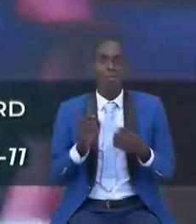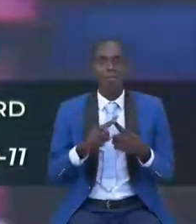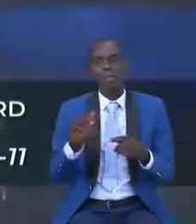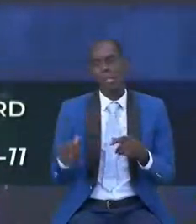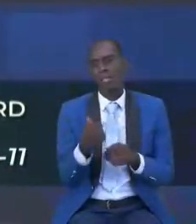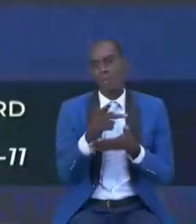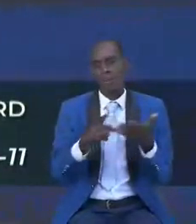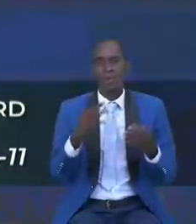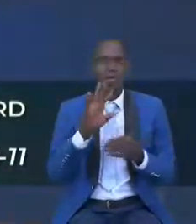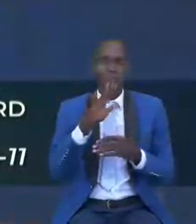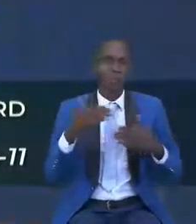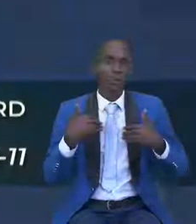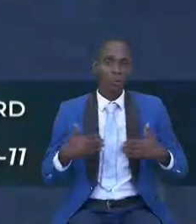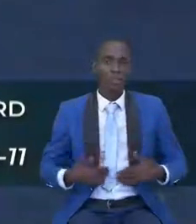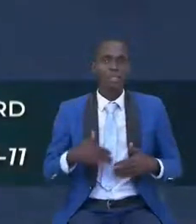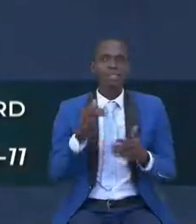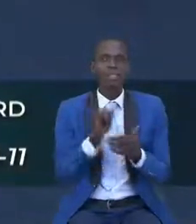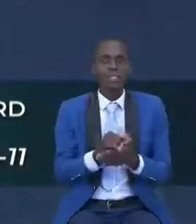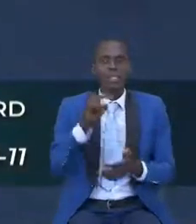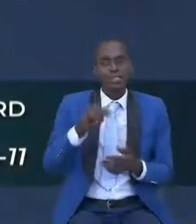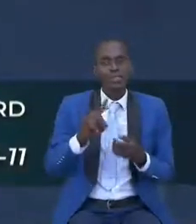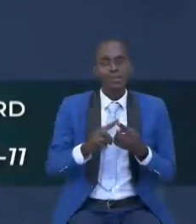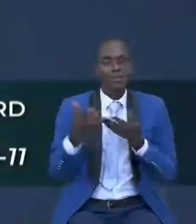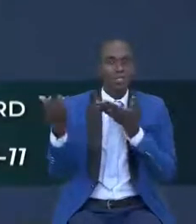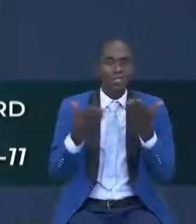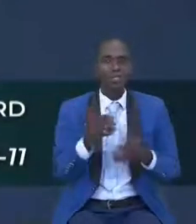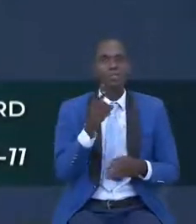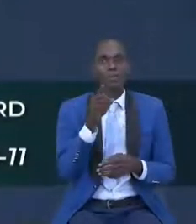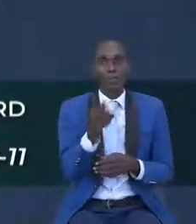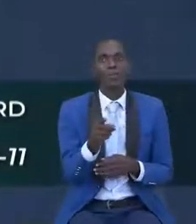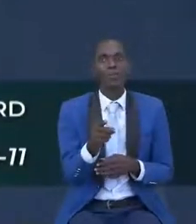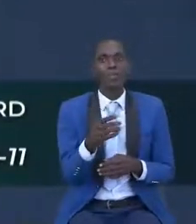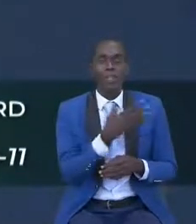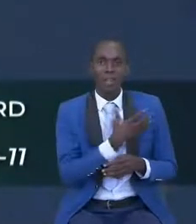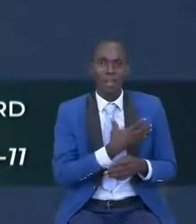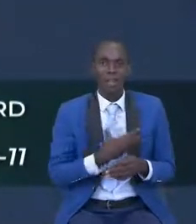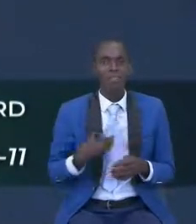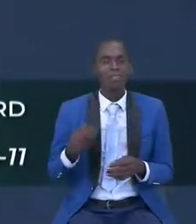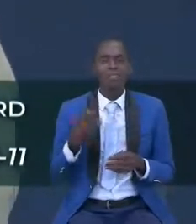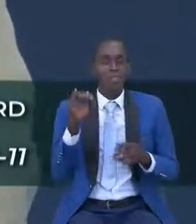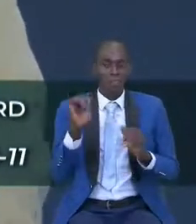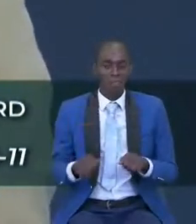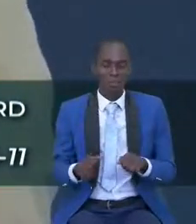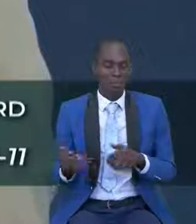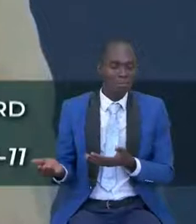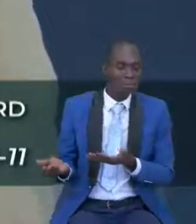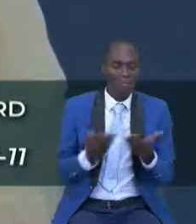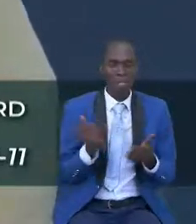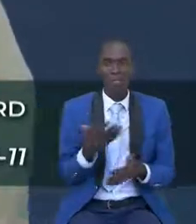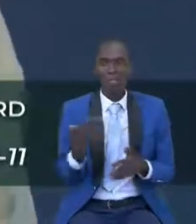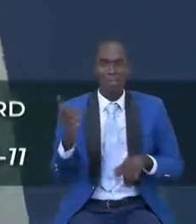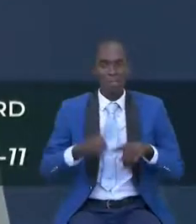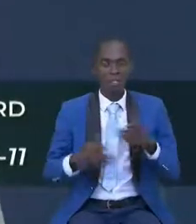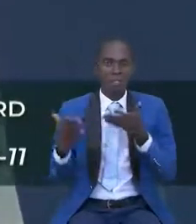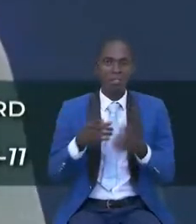ce qui s'est passé à une partie de ton corps qui doit te servir et la main